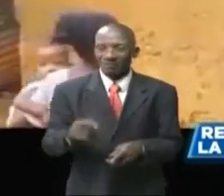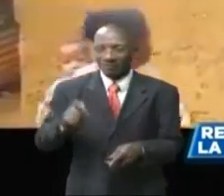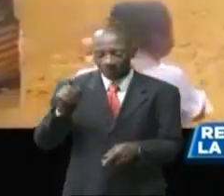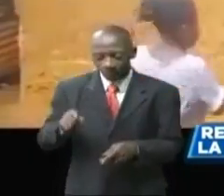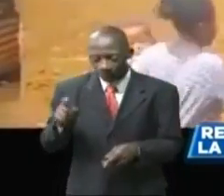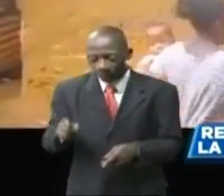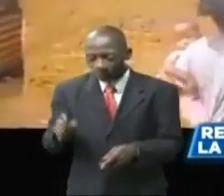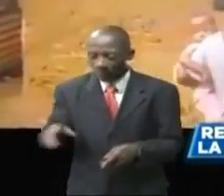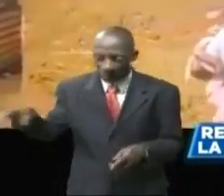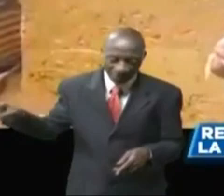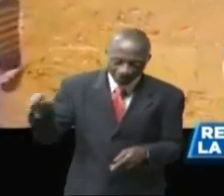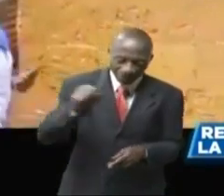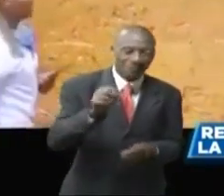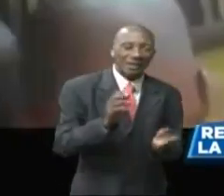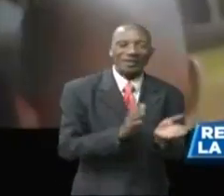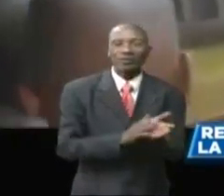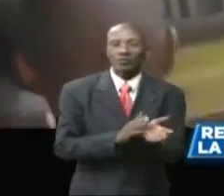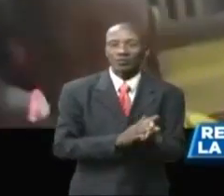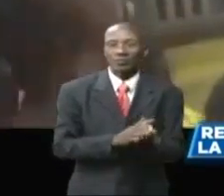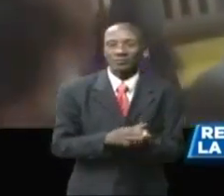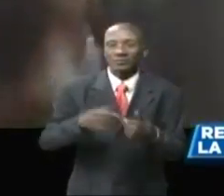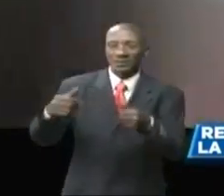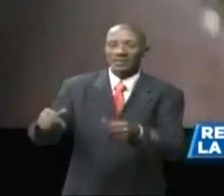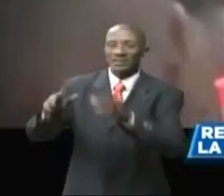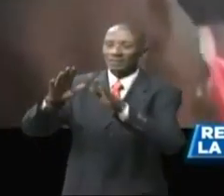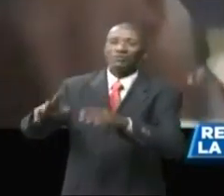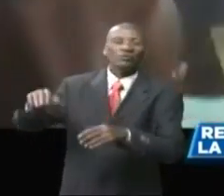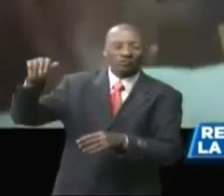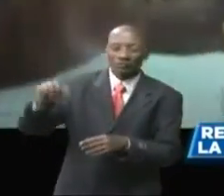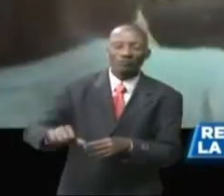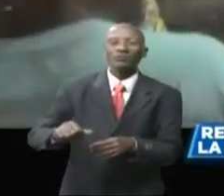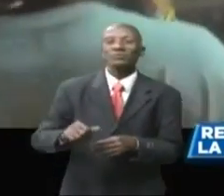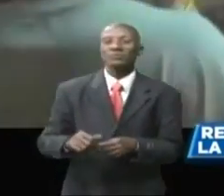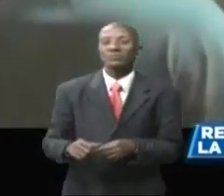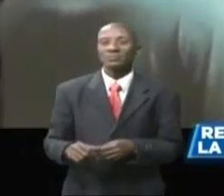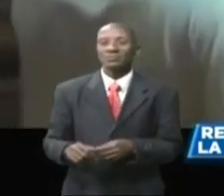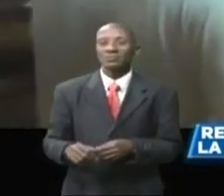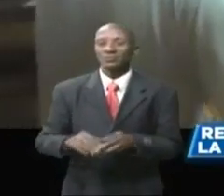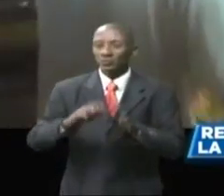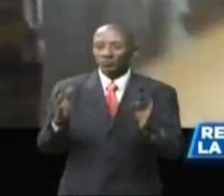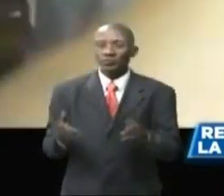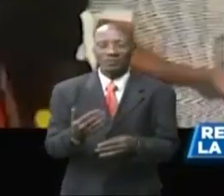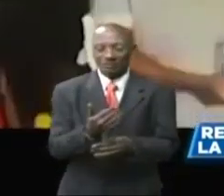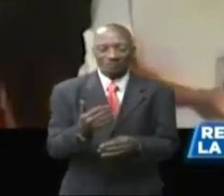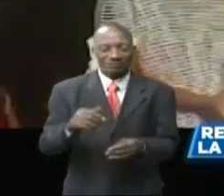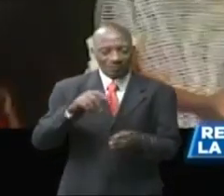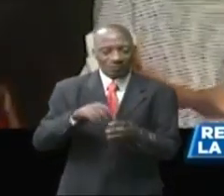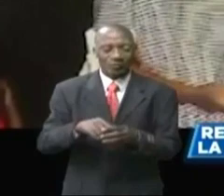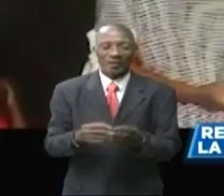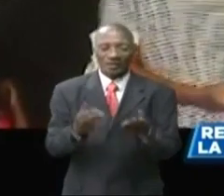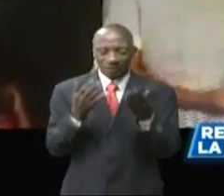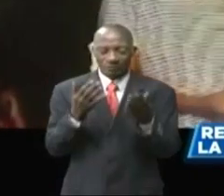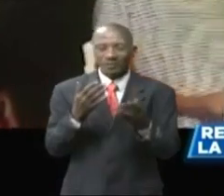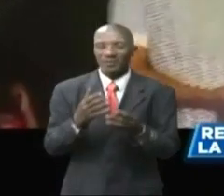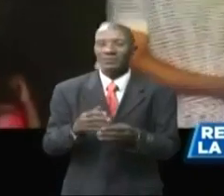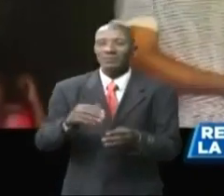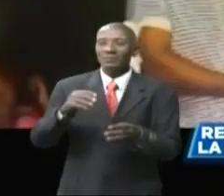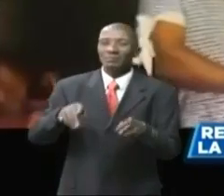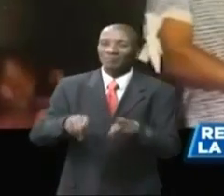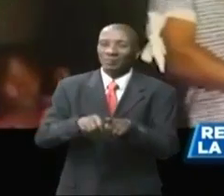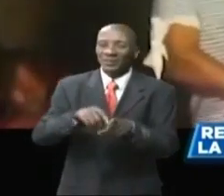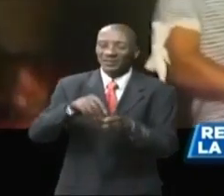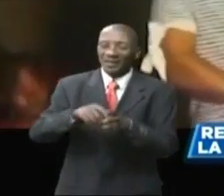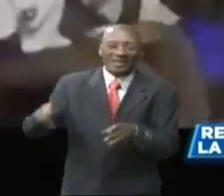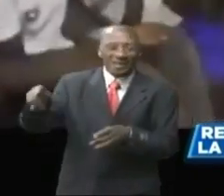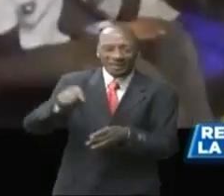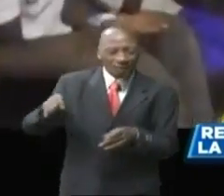la visite dans une famille de plus de 10 enfants orphelins dans le territoire de Kabare. Partout où le don est arrivé, le